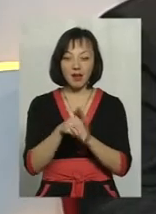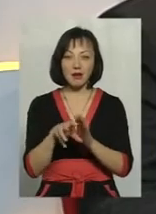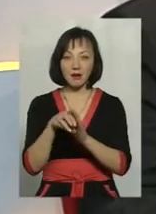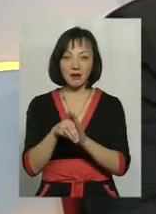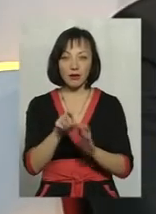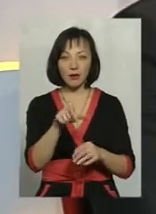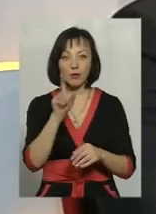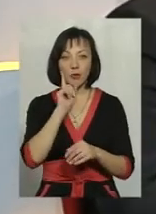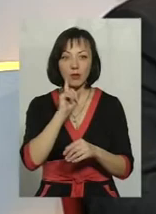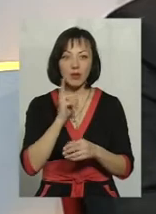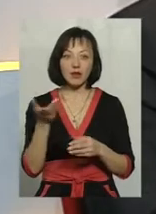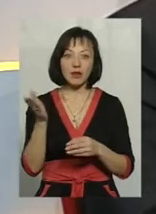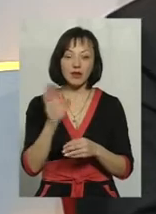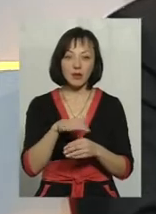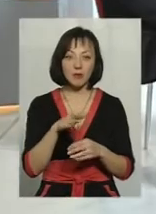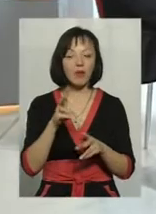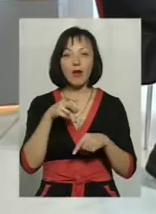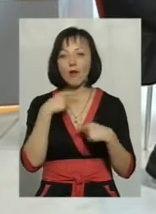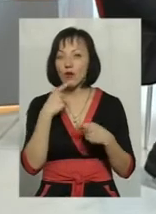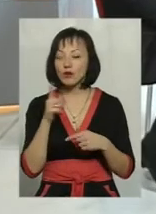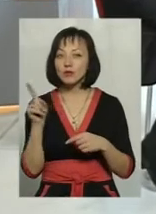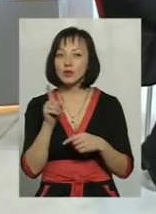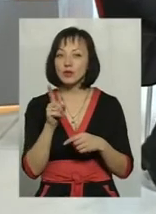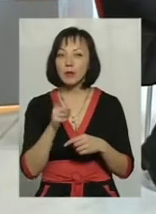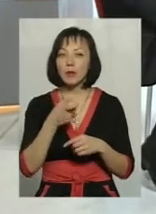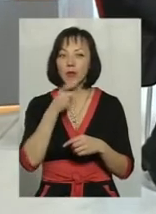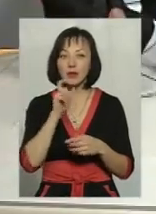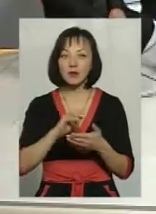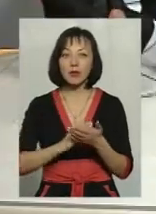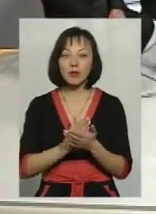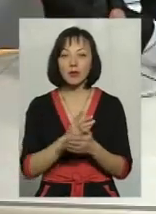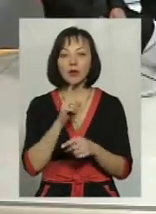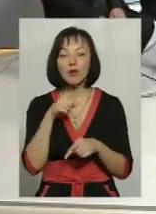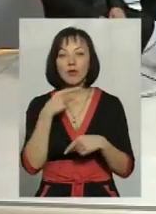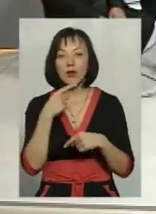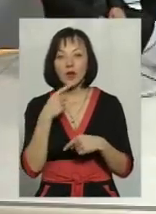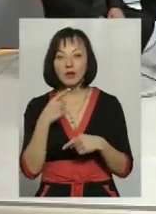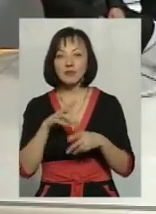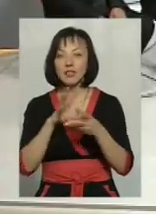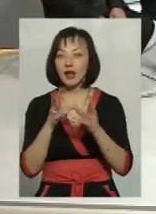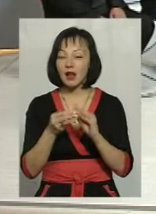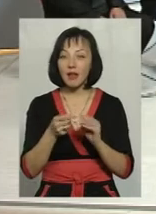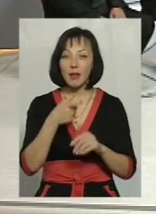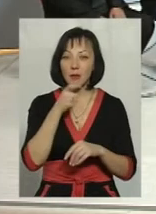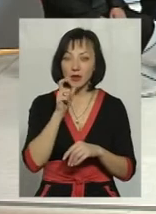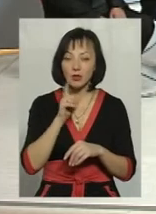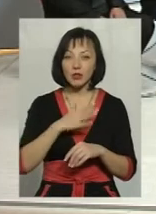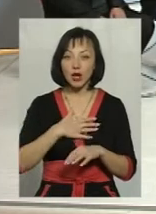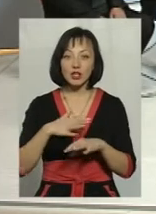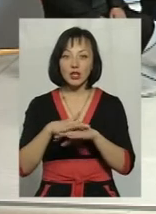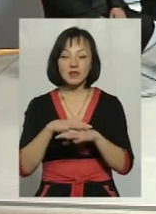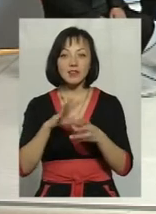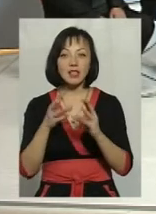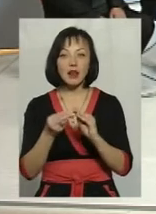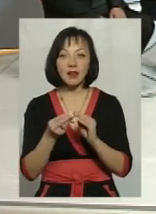ми тут говоримо, давайте тільки якісний. Ми не говоримо про те, щоб пити якісний алкоголь, ми говоримо про те, щоб його взагалі не пити і що наш ринок